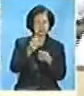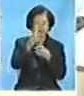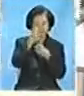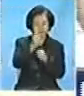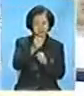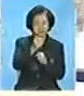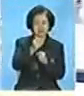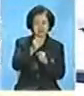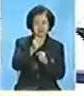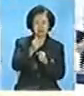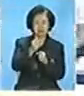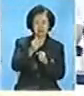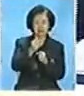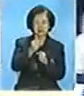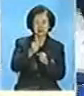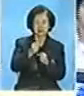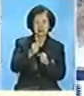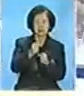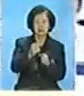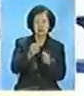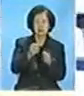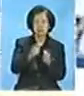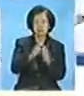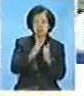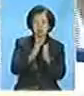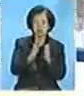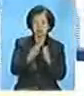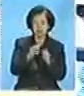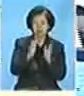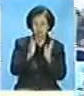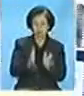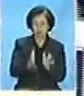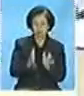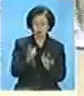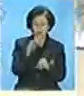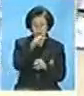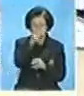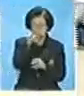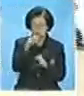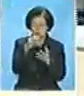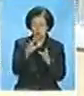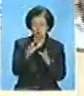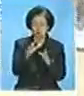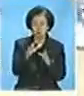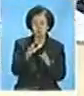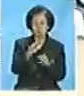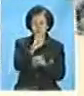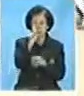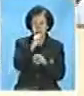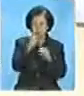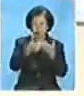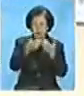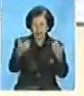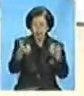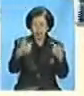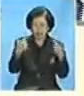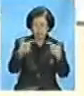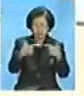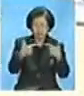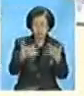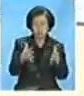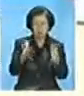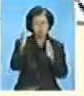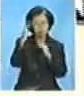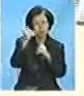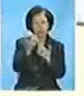ท่านสมาชิกหลายคนมองว่าถ้าเราสภาเราแตกแยกนะครับเราทะเลาะกันนะครับเราหวังอะไรจะเป็น